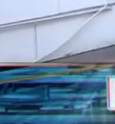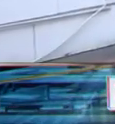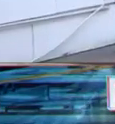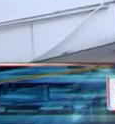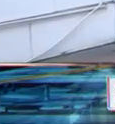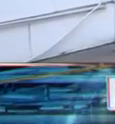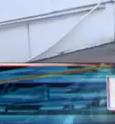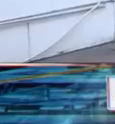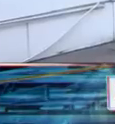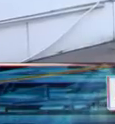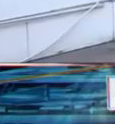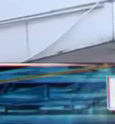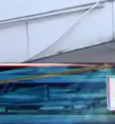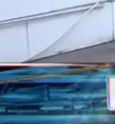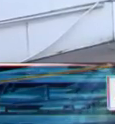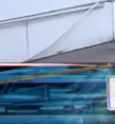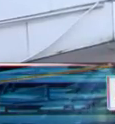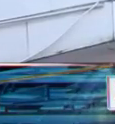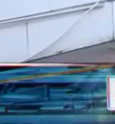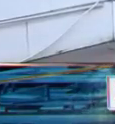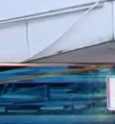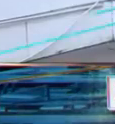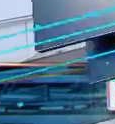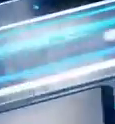пітір садақа мөлшері 370 теңге.